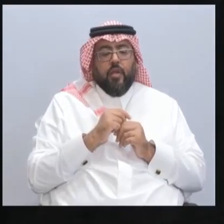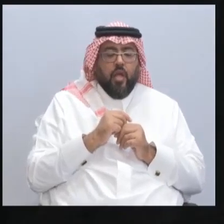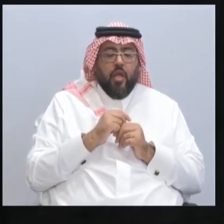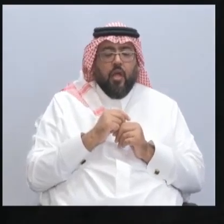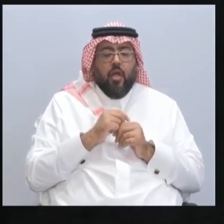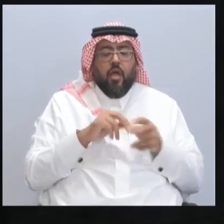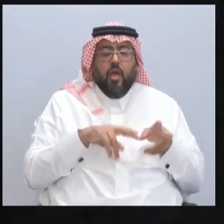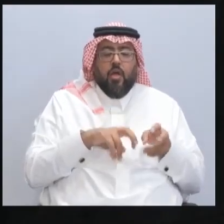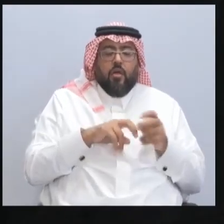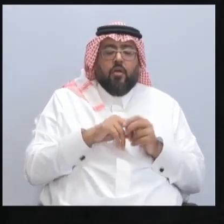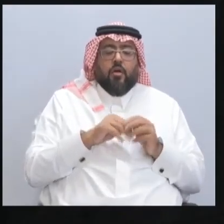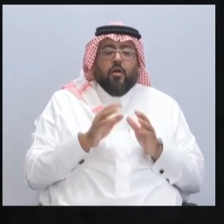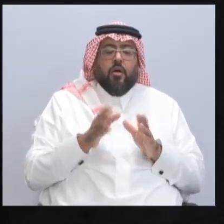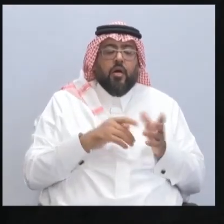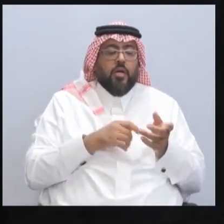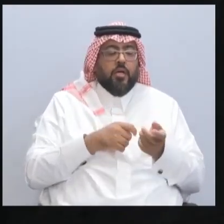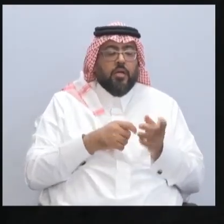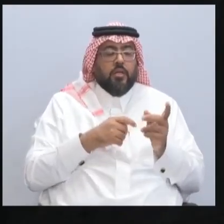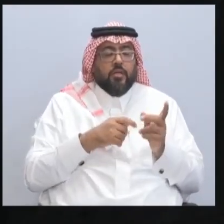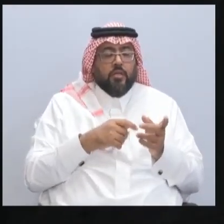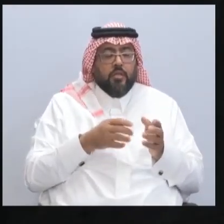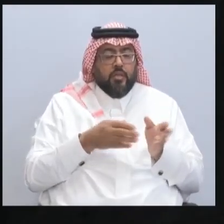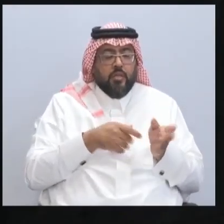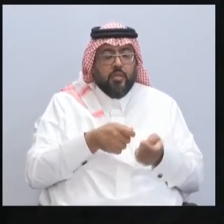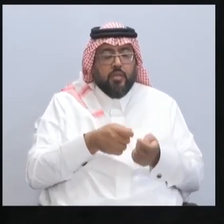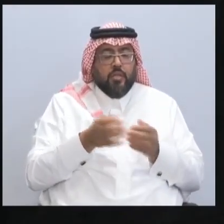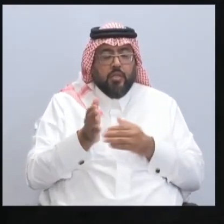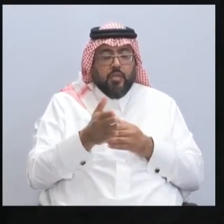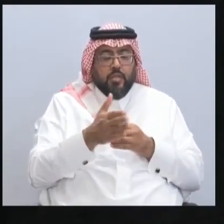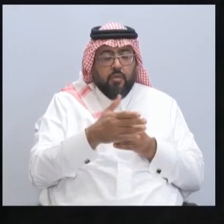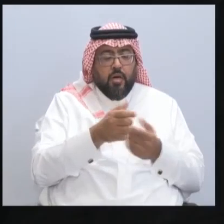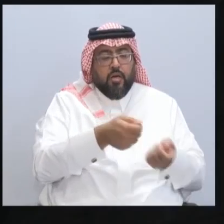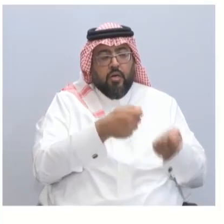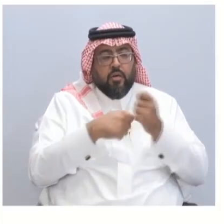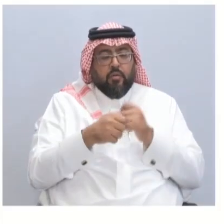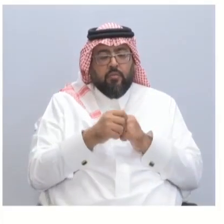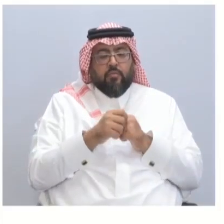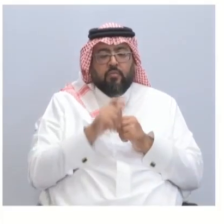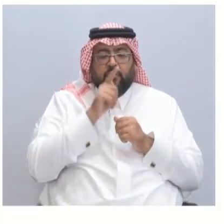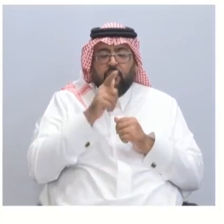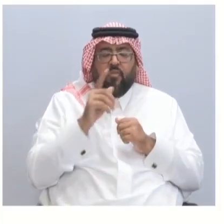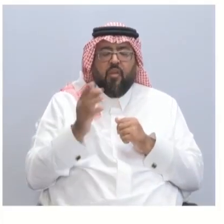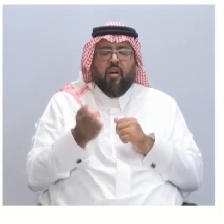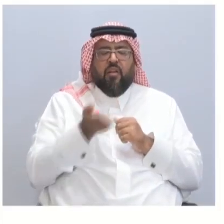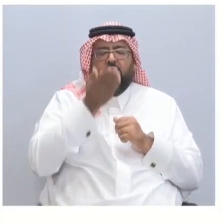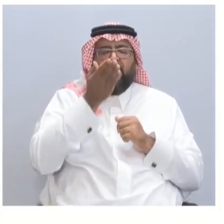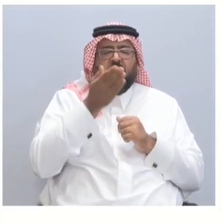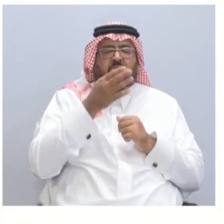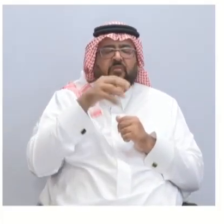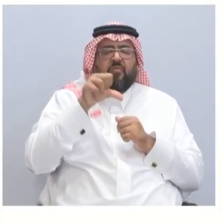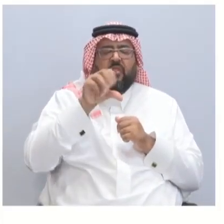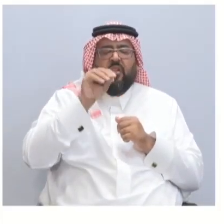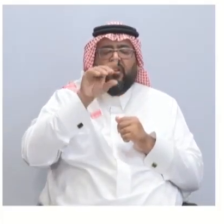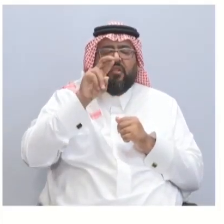الحيوانيه ناتي الى صيد الاسماك صيد الاسماك قال تعالى وهو